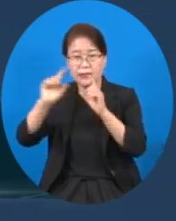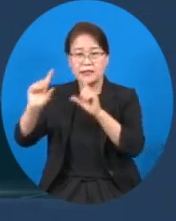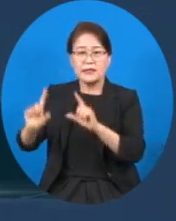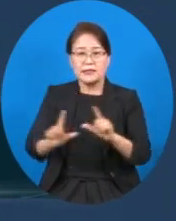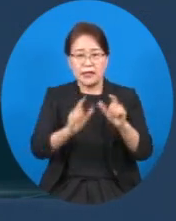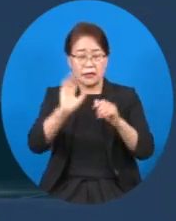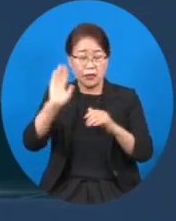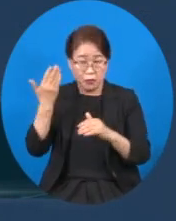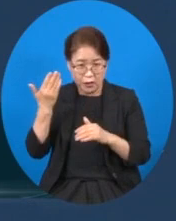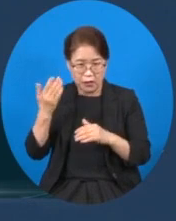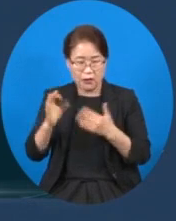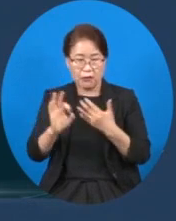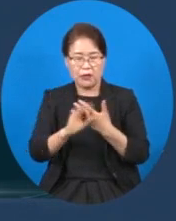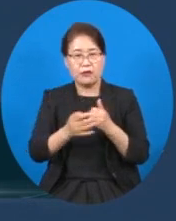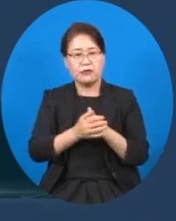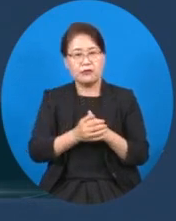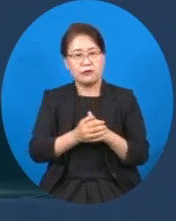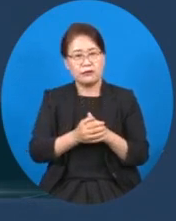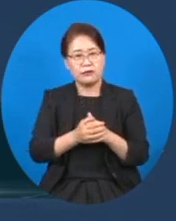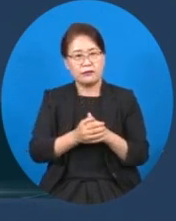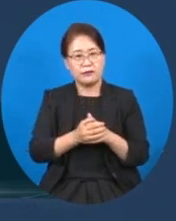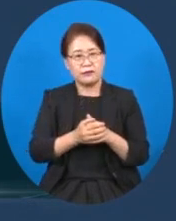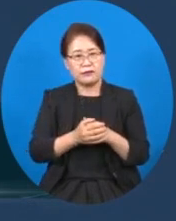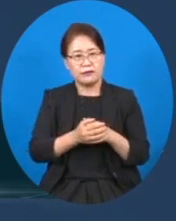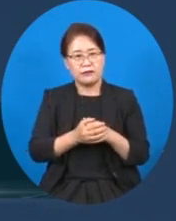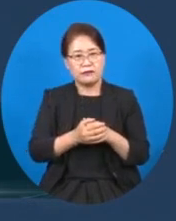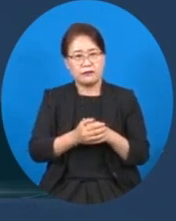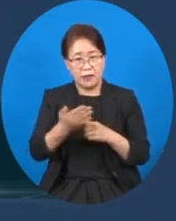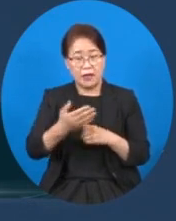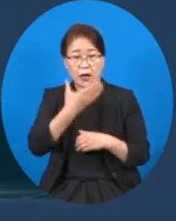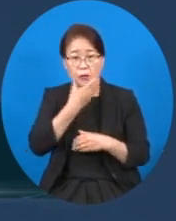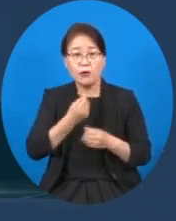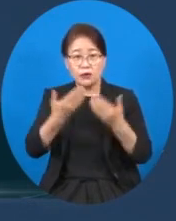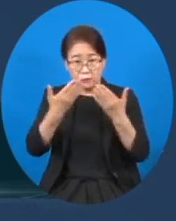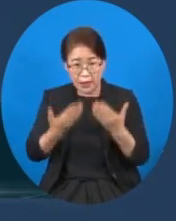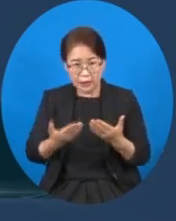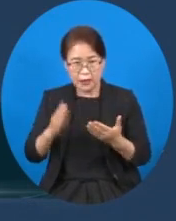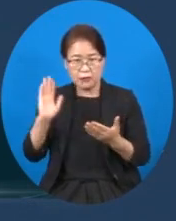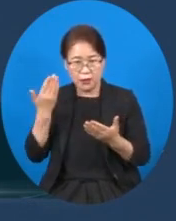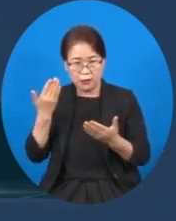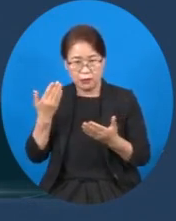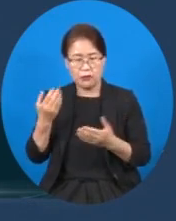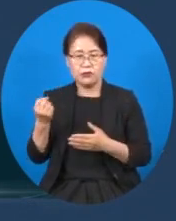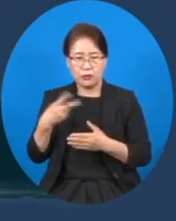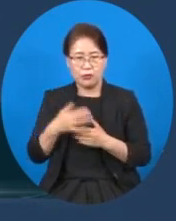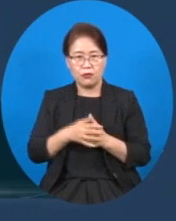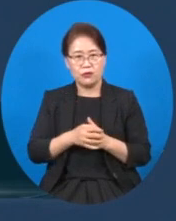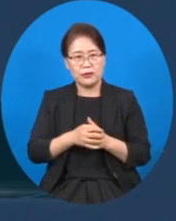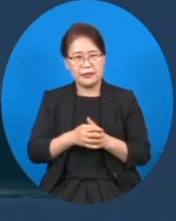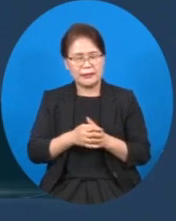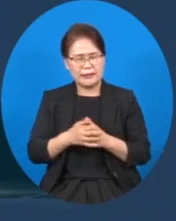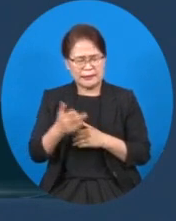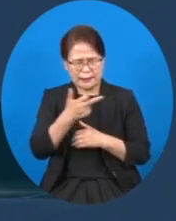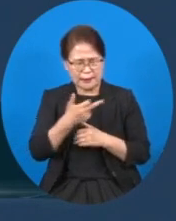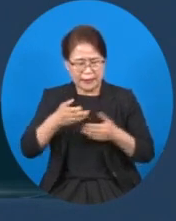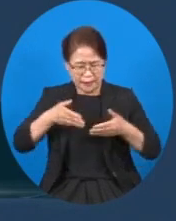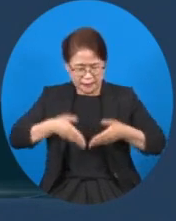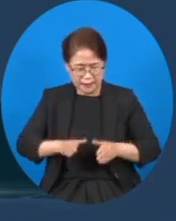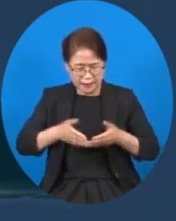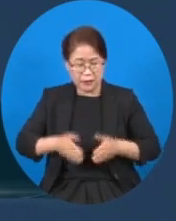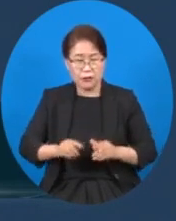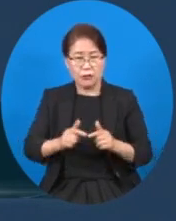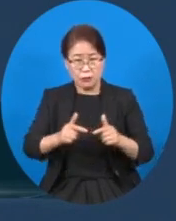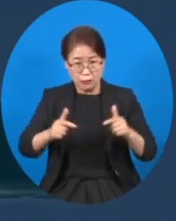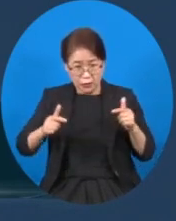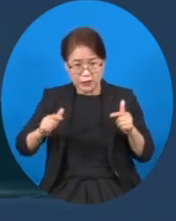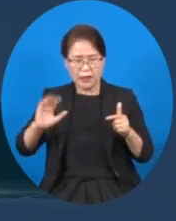되면 뭐라고 말씀하십니까? 네가 복을 받고 그리고 네가 크게 번성하리라고